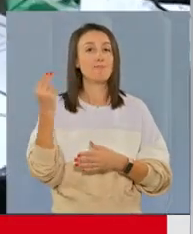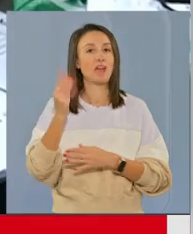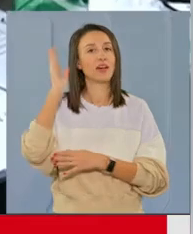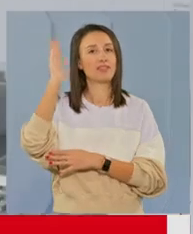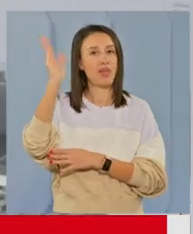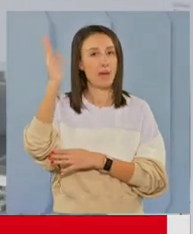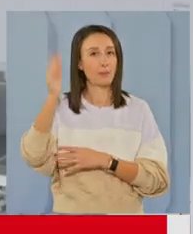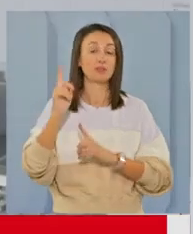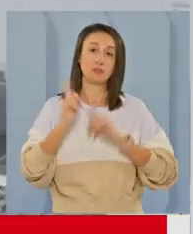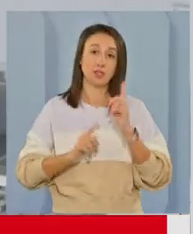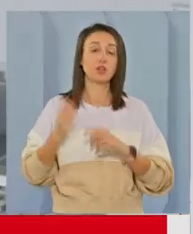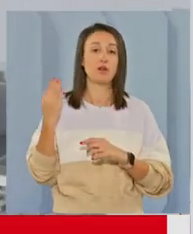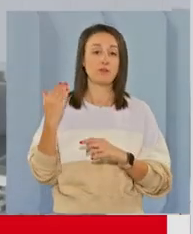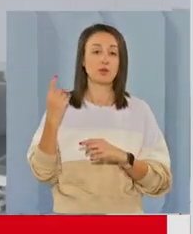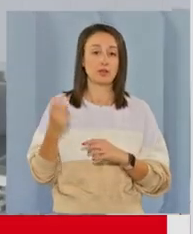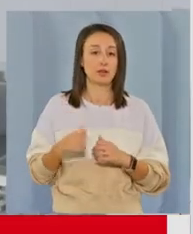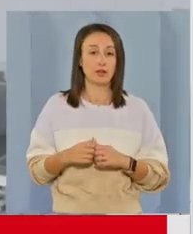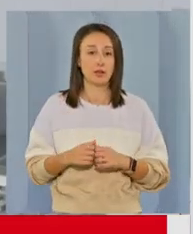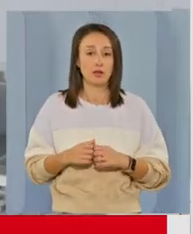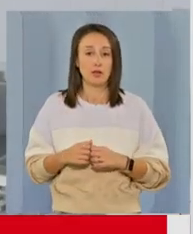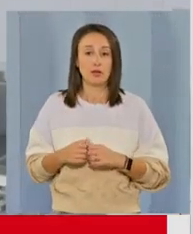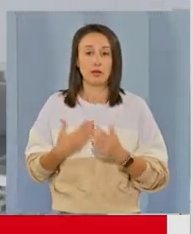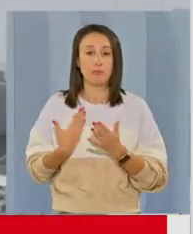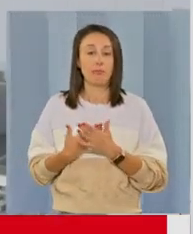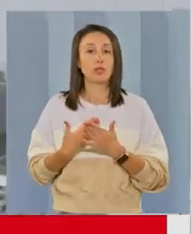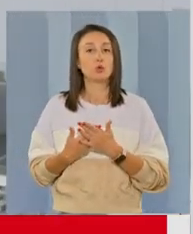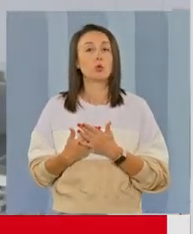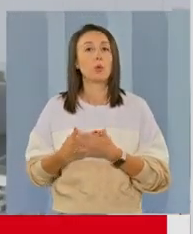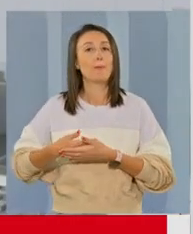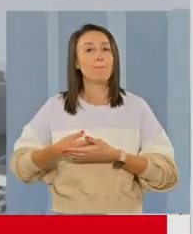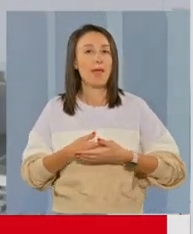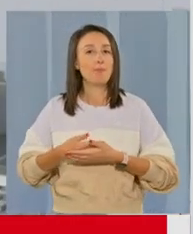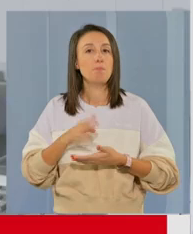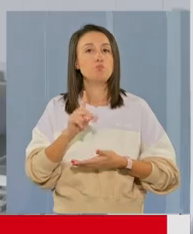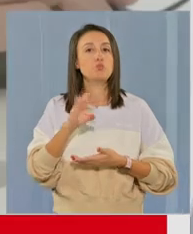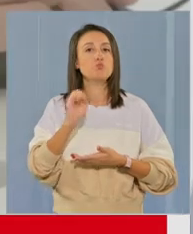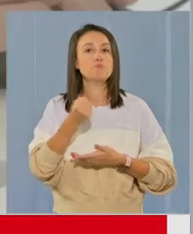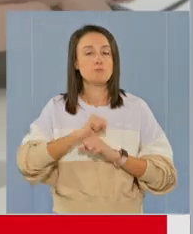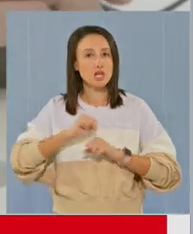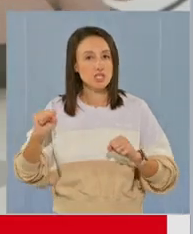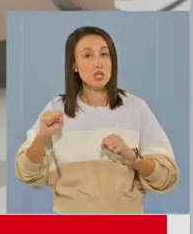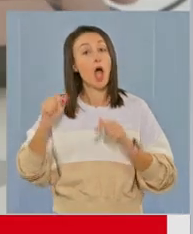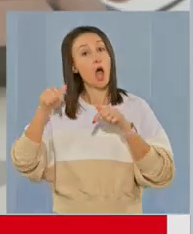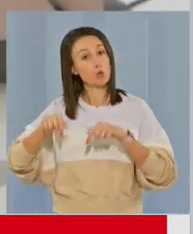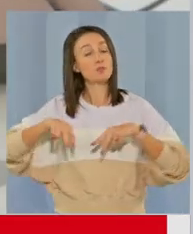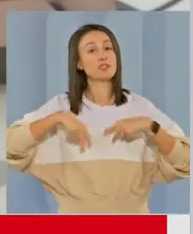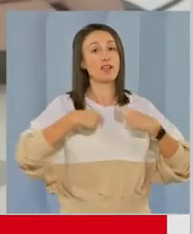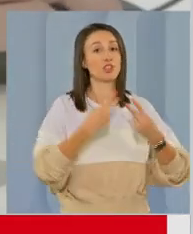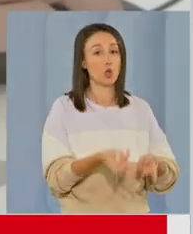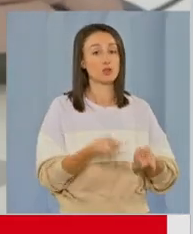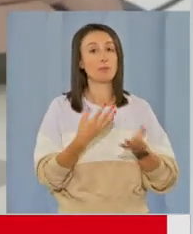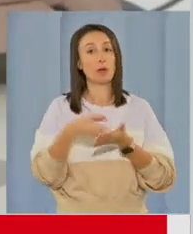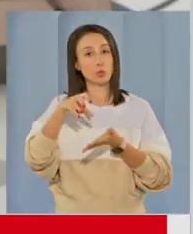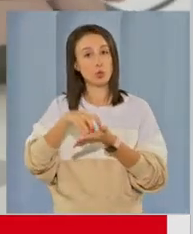care, vedeți, chiar dacă era, să spun așa, pentru baby boomers mai mult specifică, s-a întors acum și spre